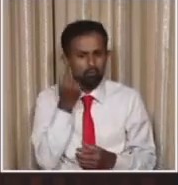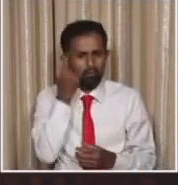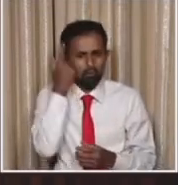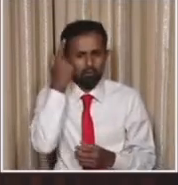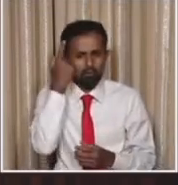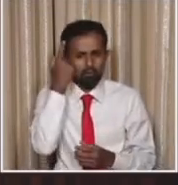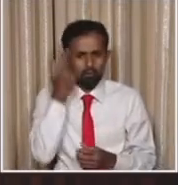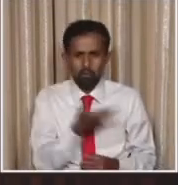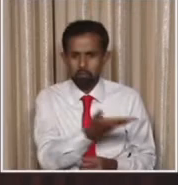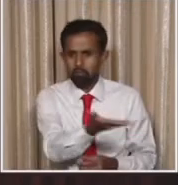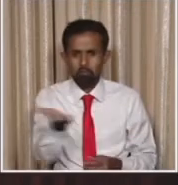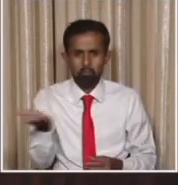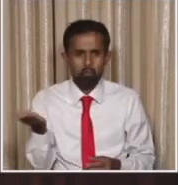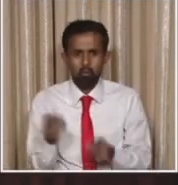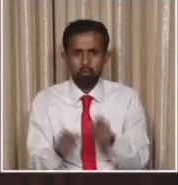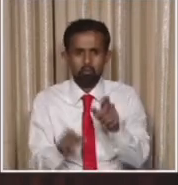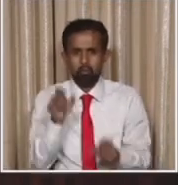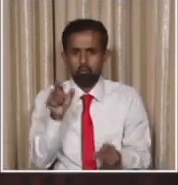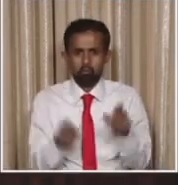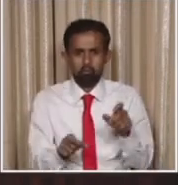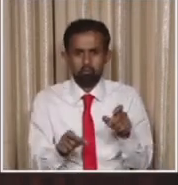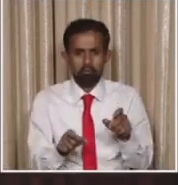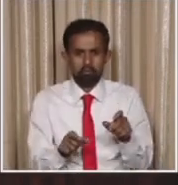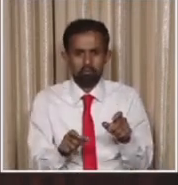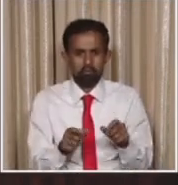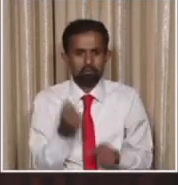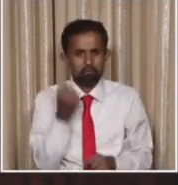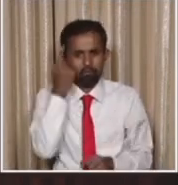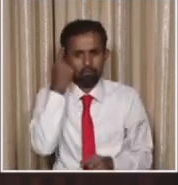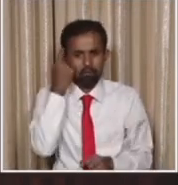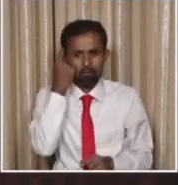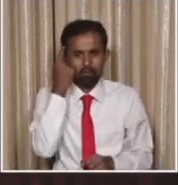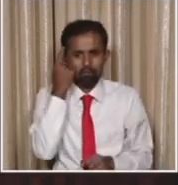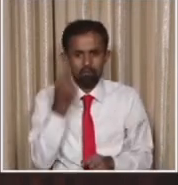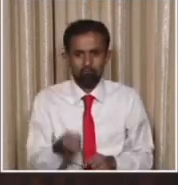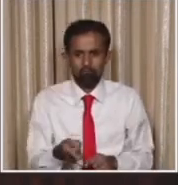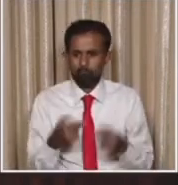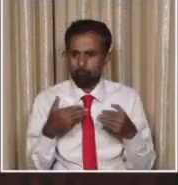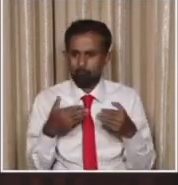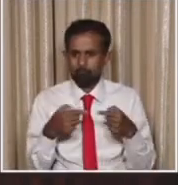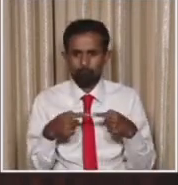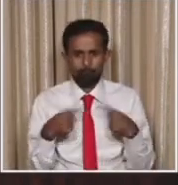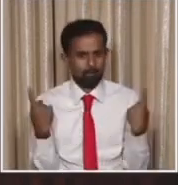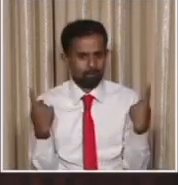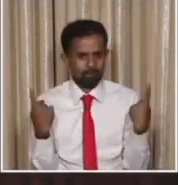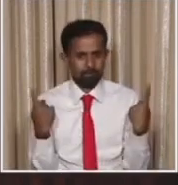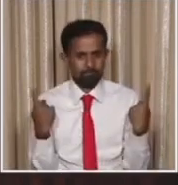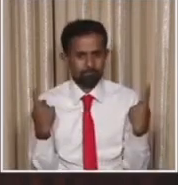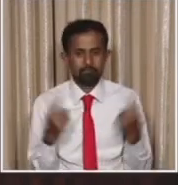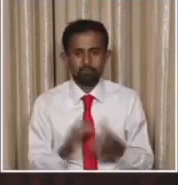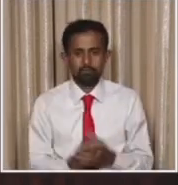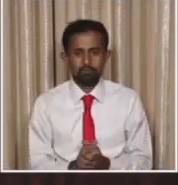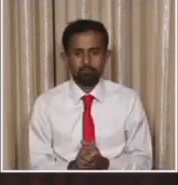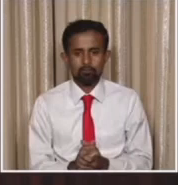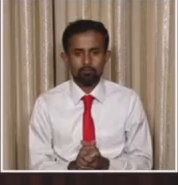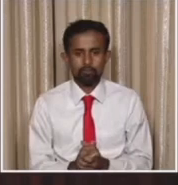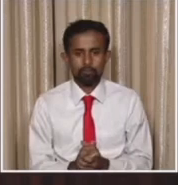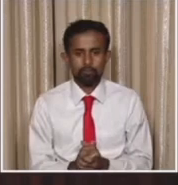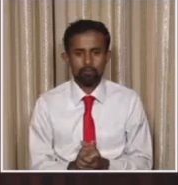me sabawi buho aya me kegana darapu istawre itu wada yam kisi wena sakti enwa kita mama hitano.